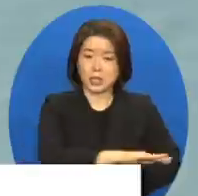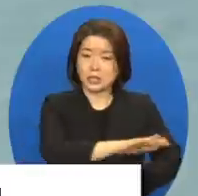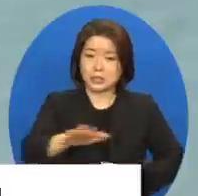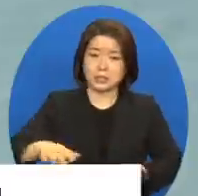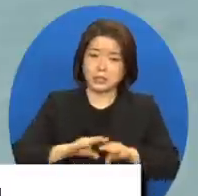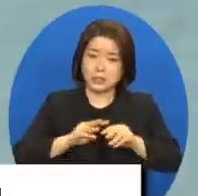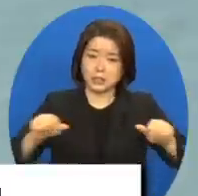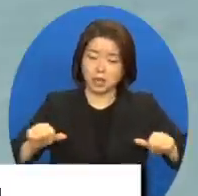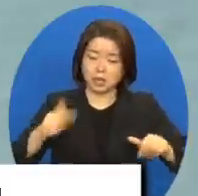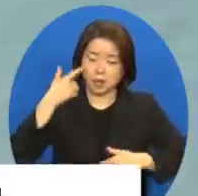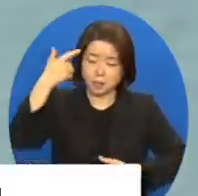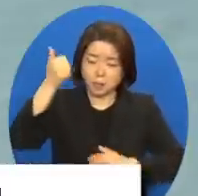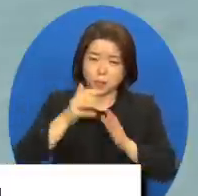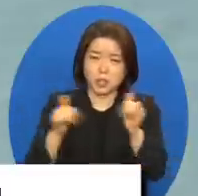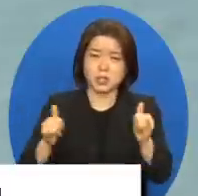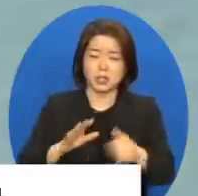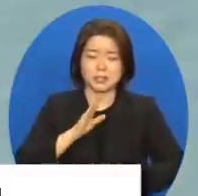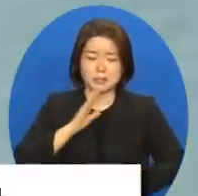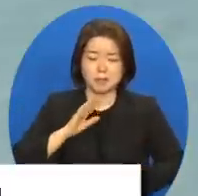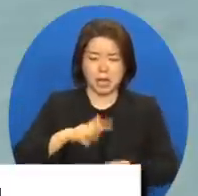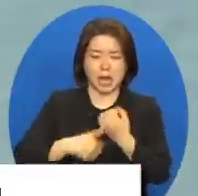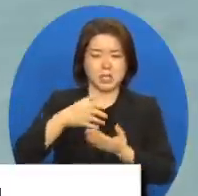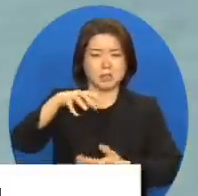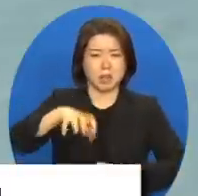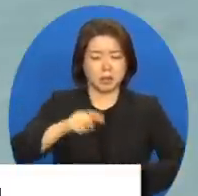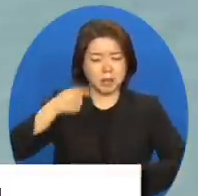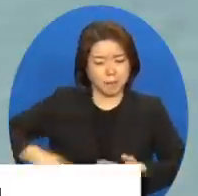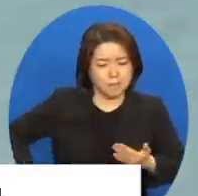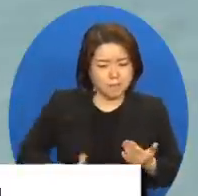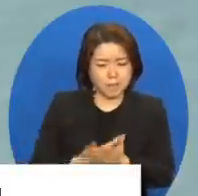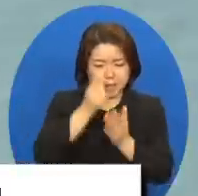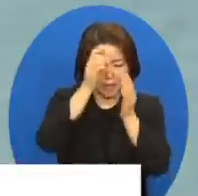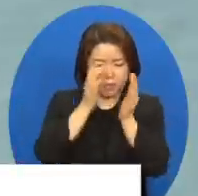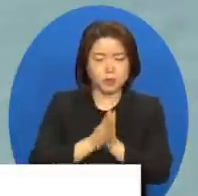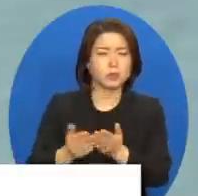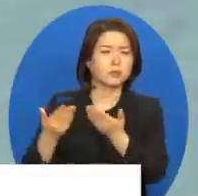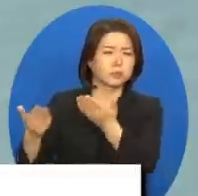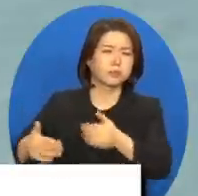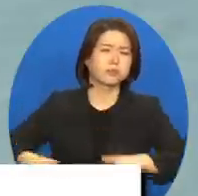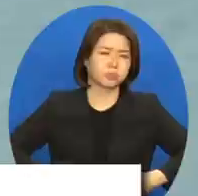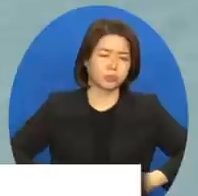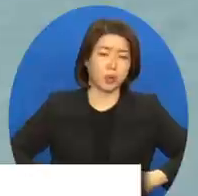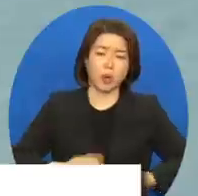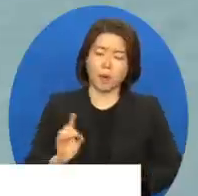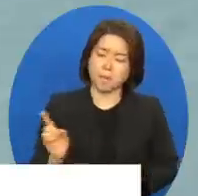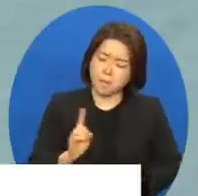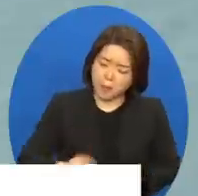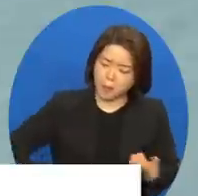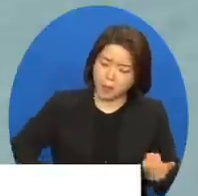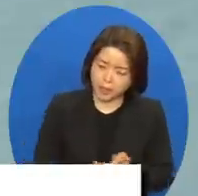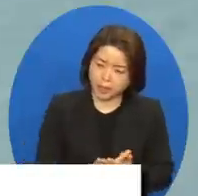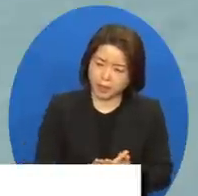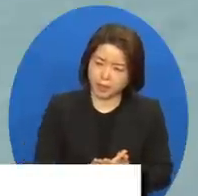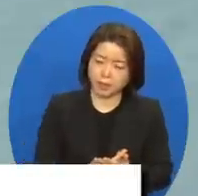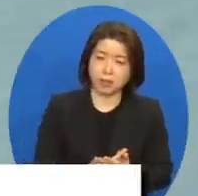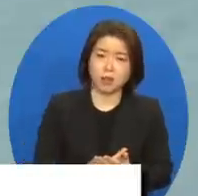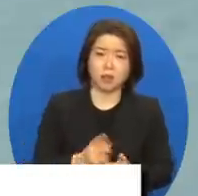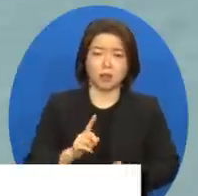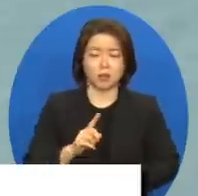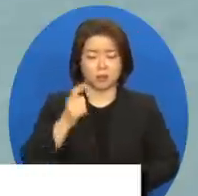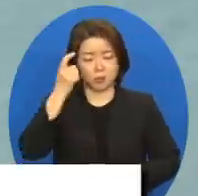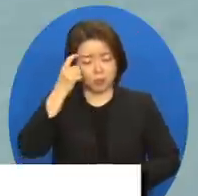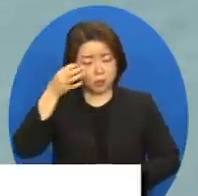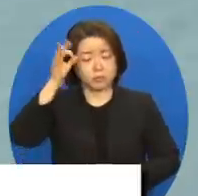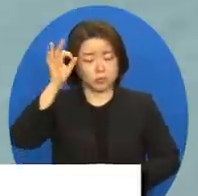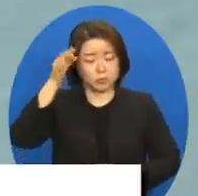목회자들이 정말 하나님 앞에 회개 기도를 해야 할 것 같아요. 무엇을 회개할까? 그러니까 생각이